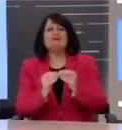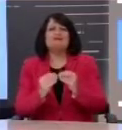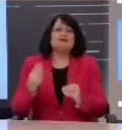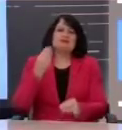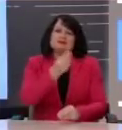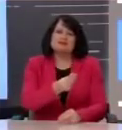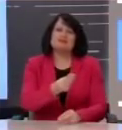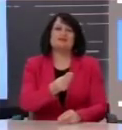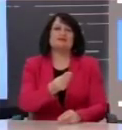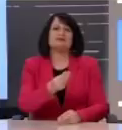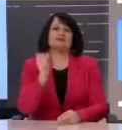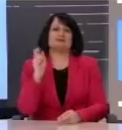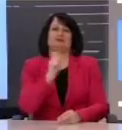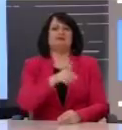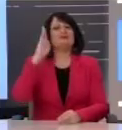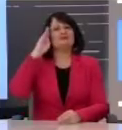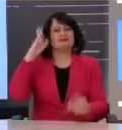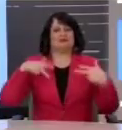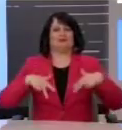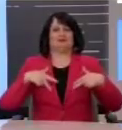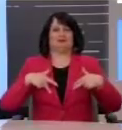το οποίο απευθύνεται στην Αμερικανική κυβέρνηση